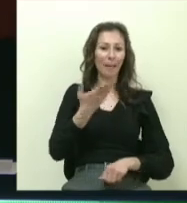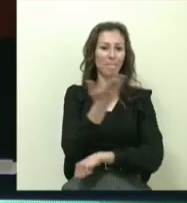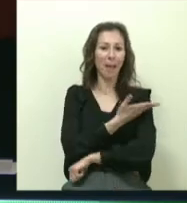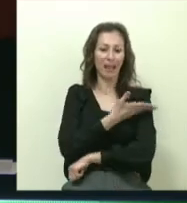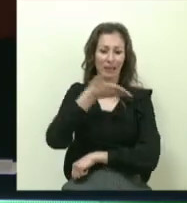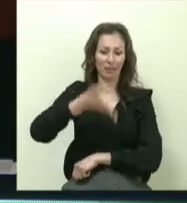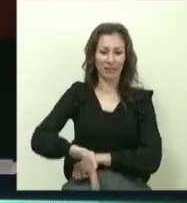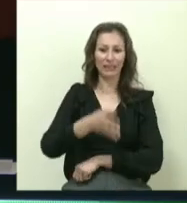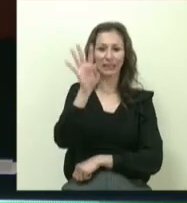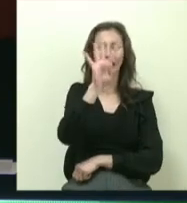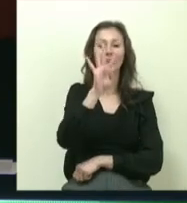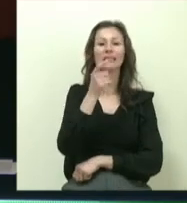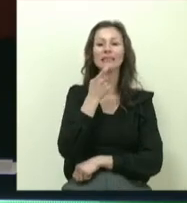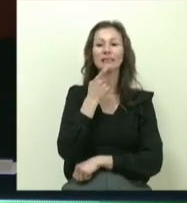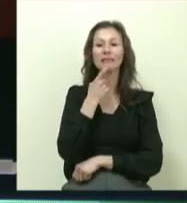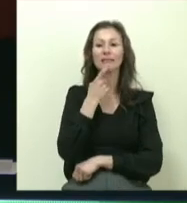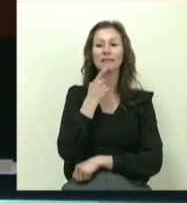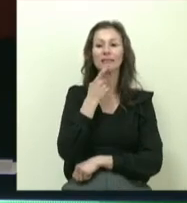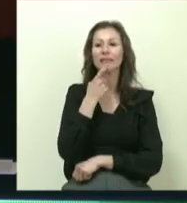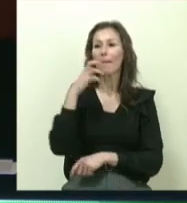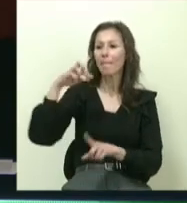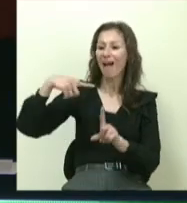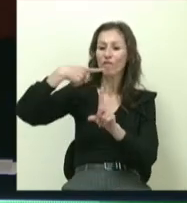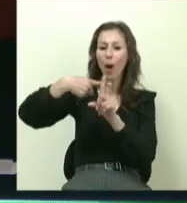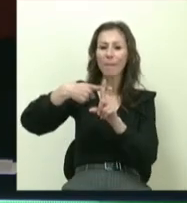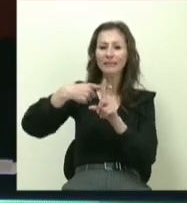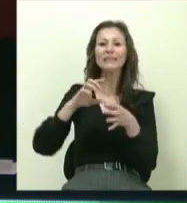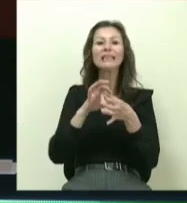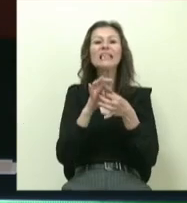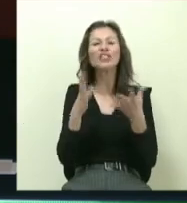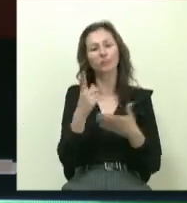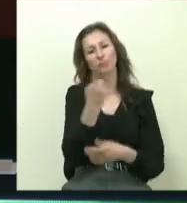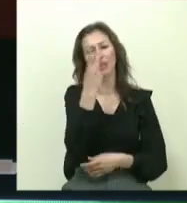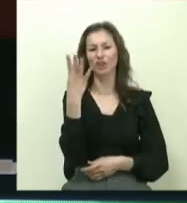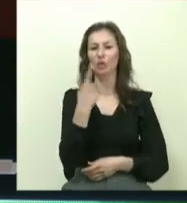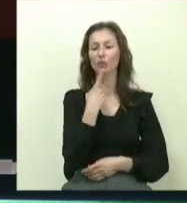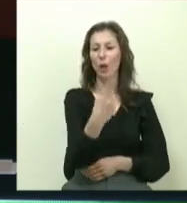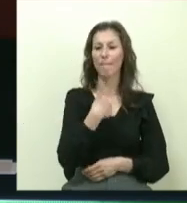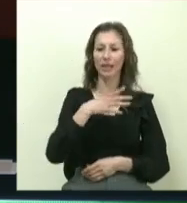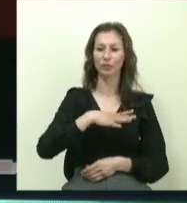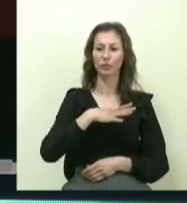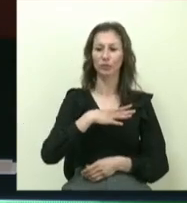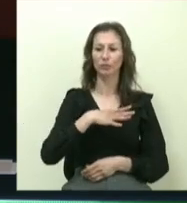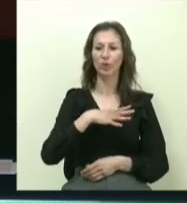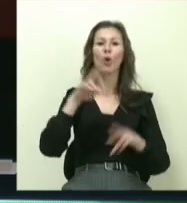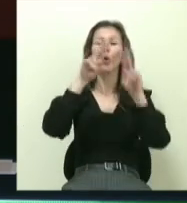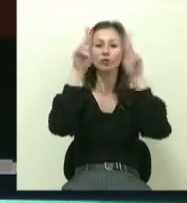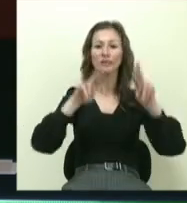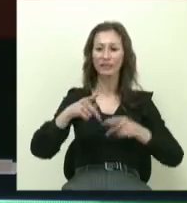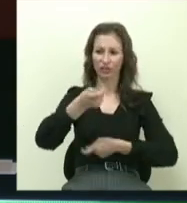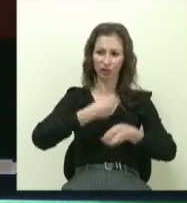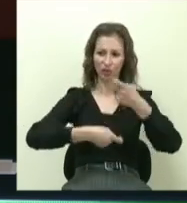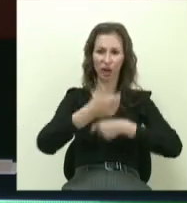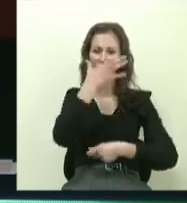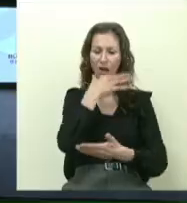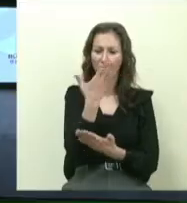bu 40 yıl sonundaki performansla ilgili ilişkin birkaç şey söylemek istiyorum uluslararası ticaret